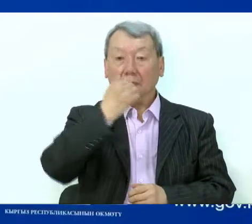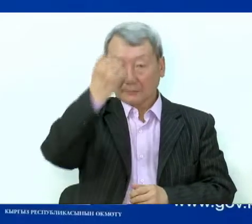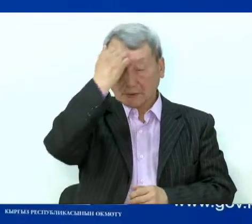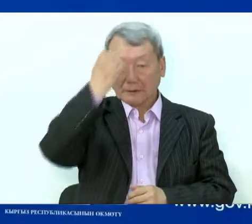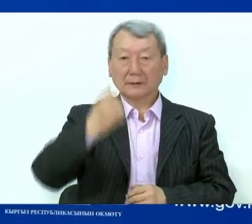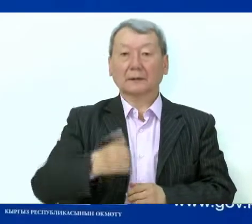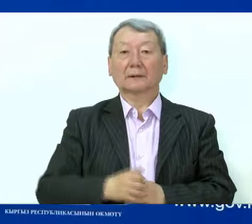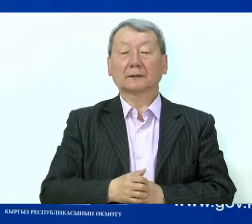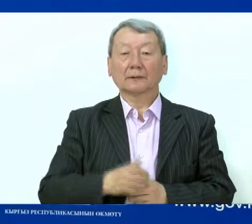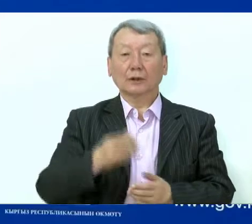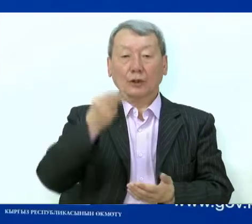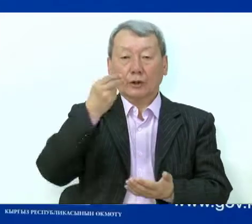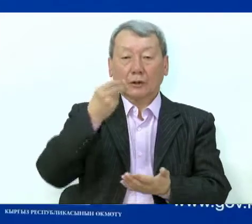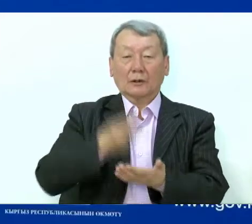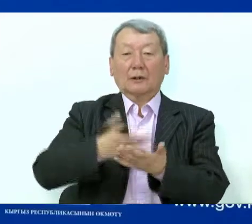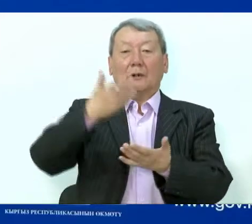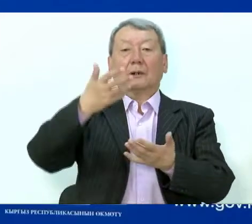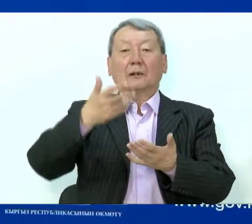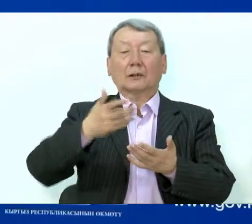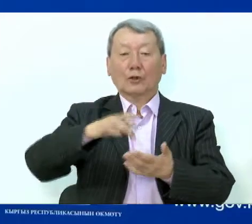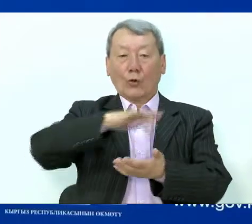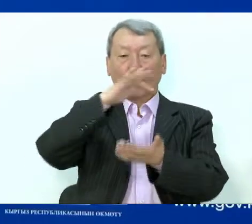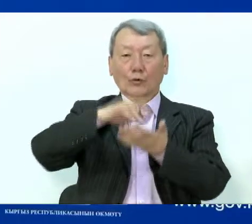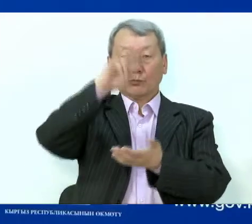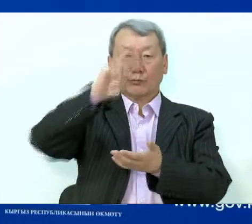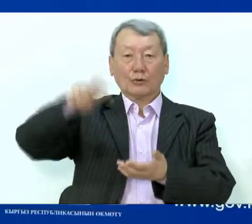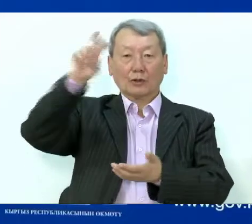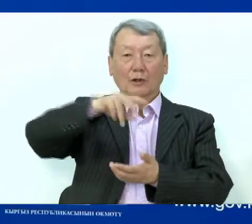сил, урмату шардыктар.